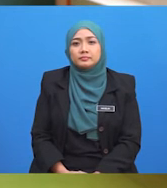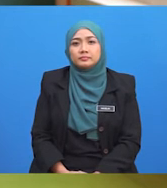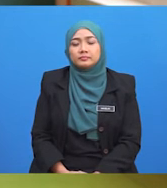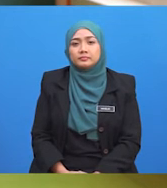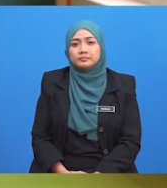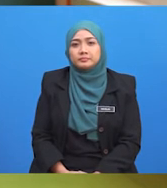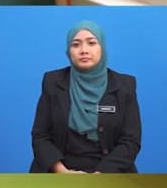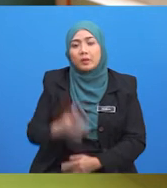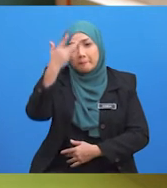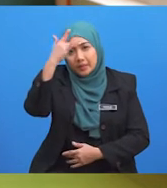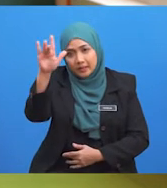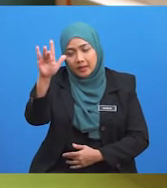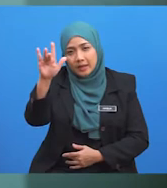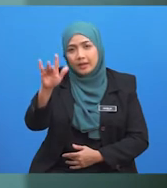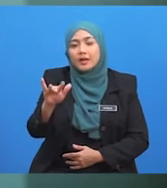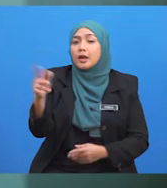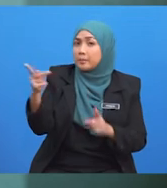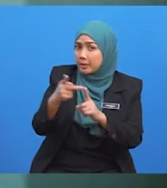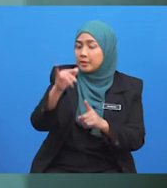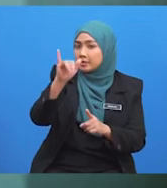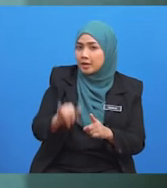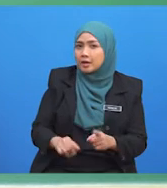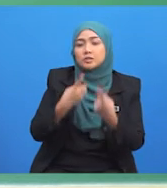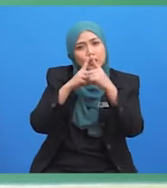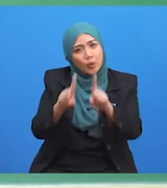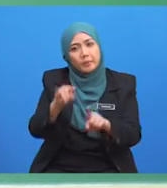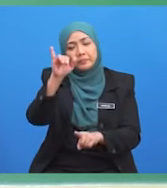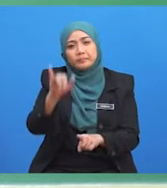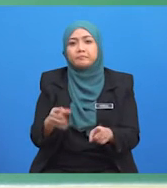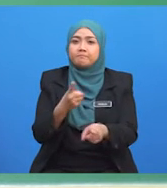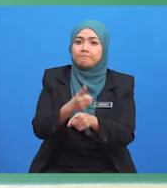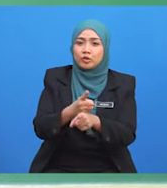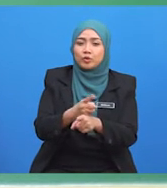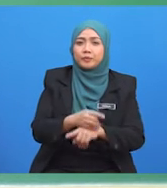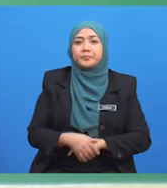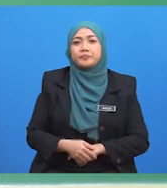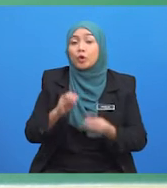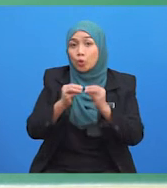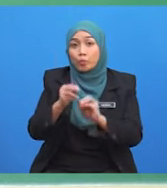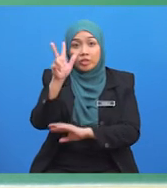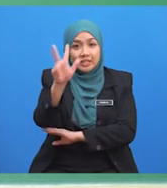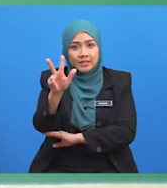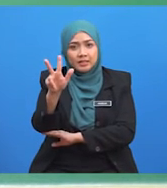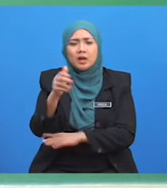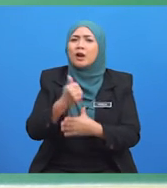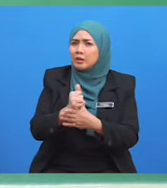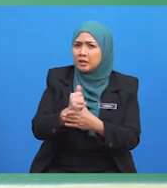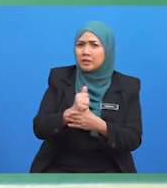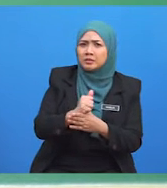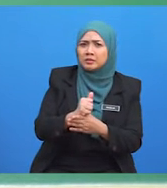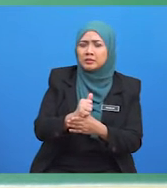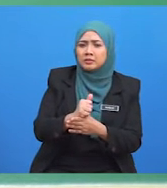yang menjawab dengan betul. Soalan ketiga adalah antara berikut yang